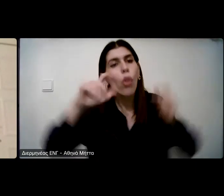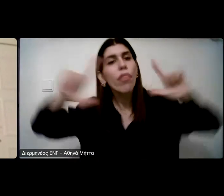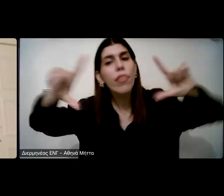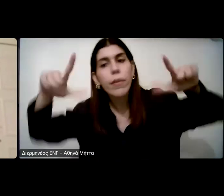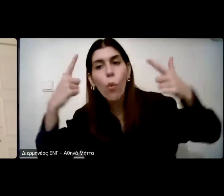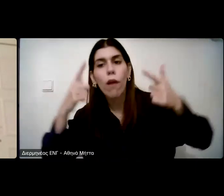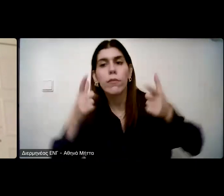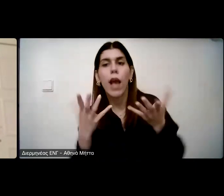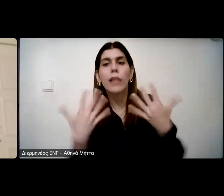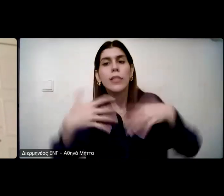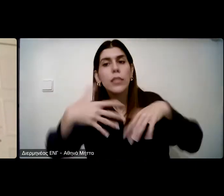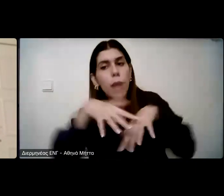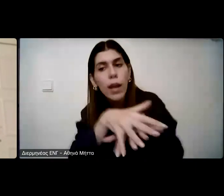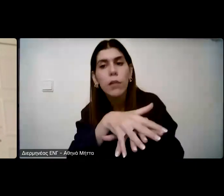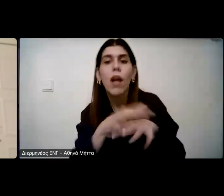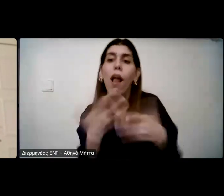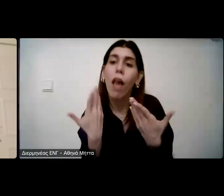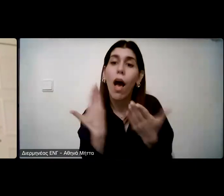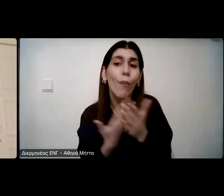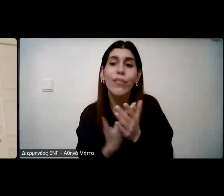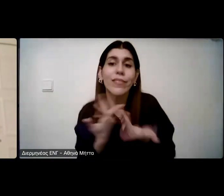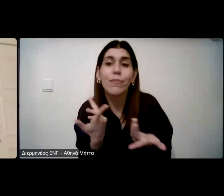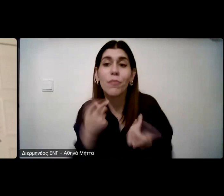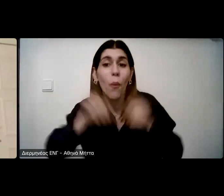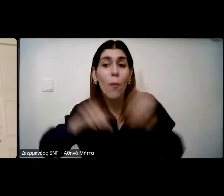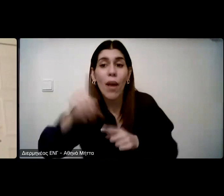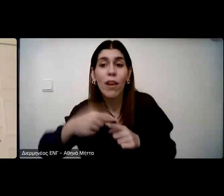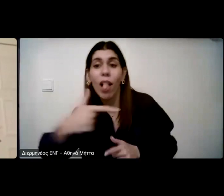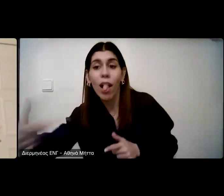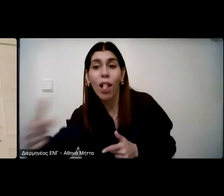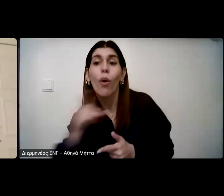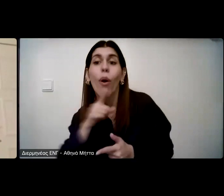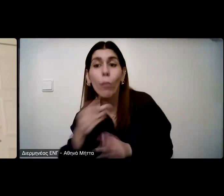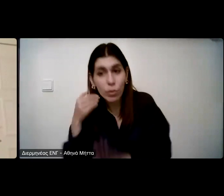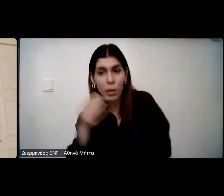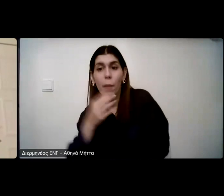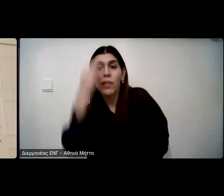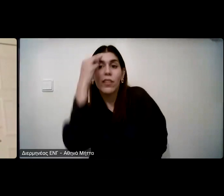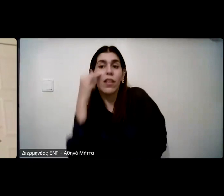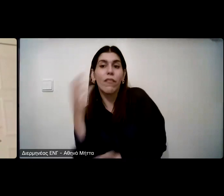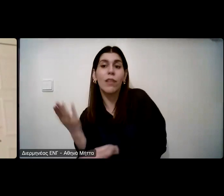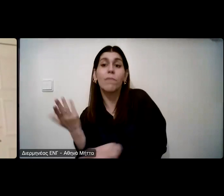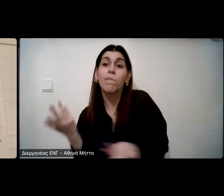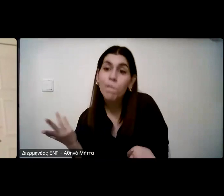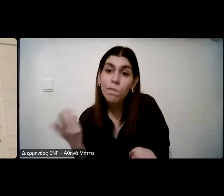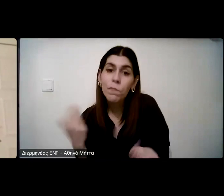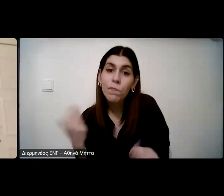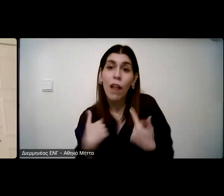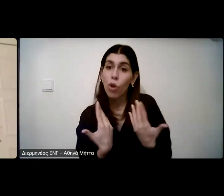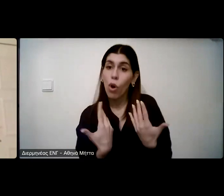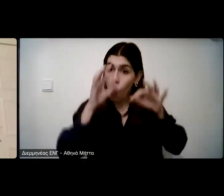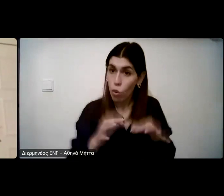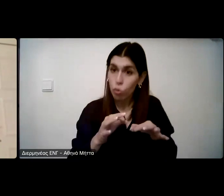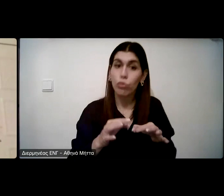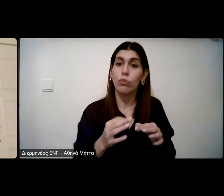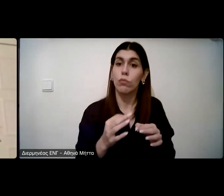όλους και από ό,τι αποδεικνύεται όχι σε όλους τελικά με το παπάκι, εάν υπηρετούν και την έννοια της ορατότητας. Γιατί τα